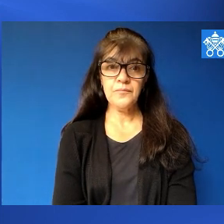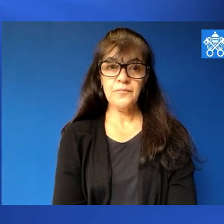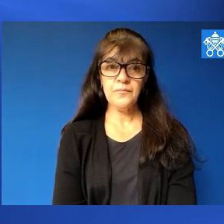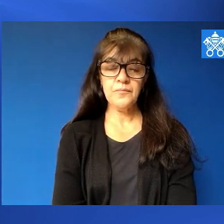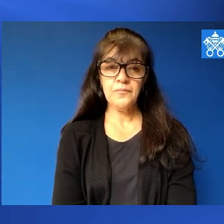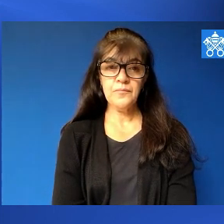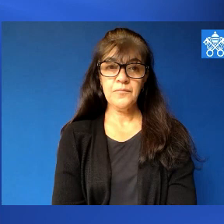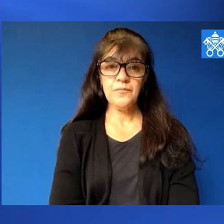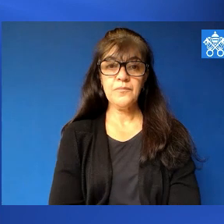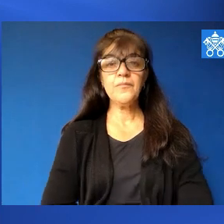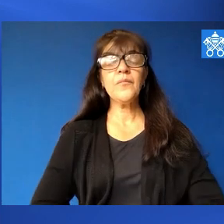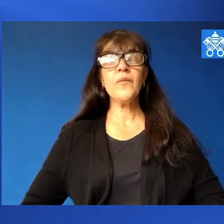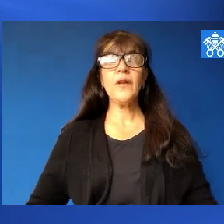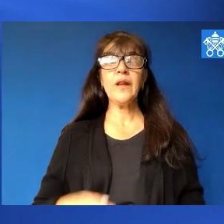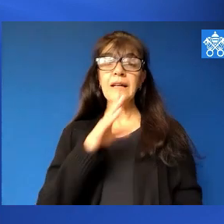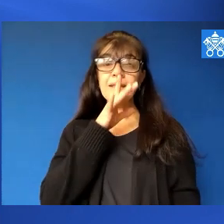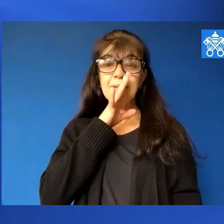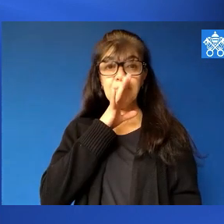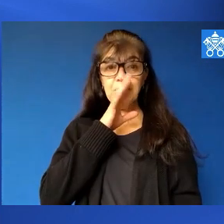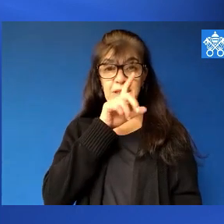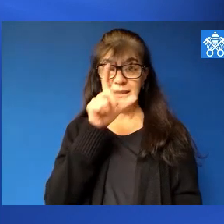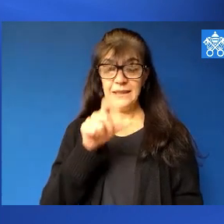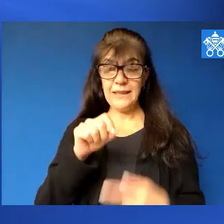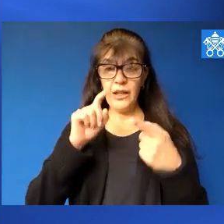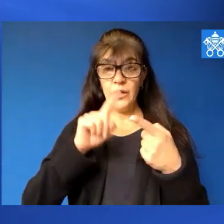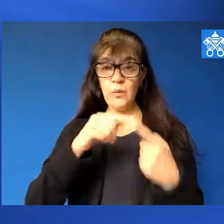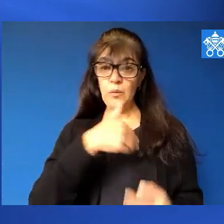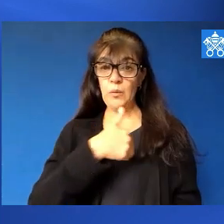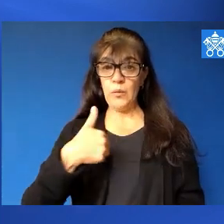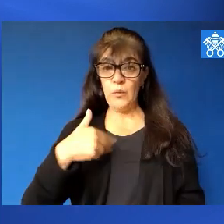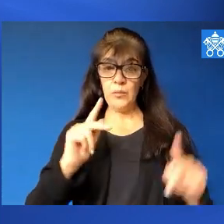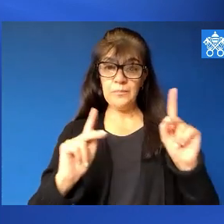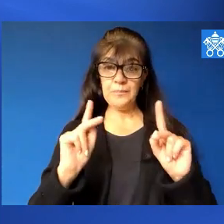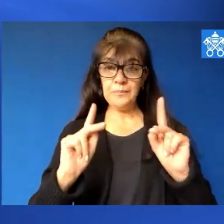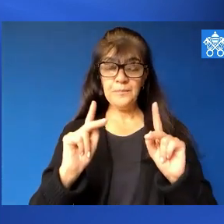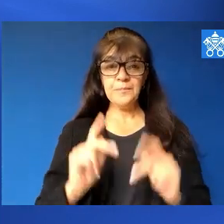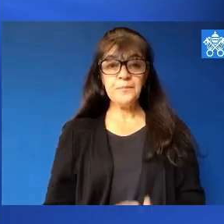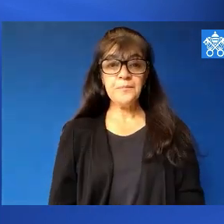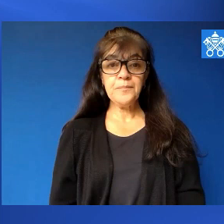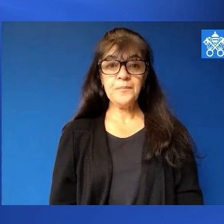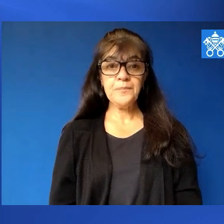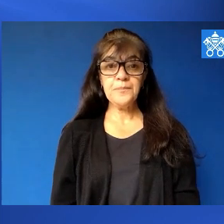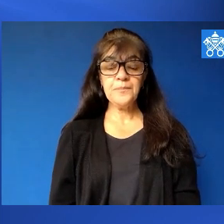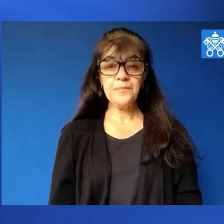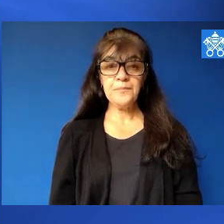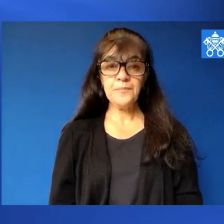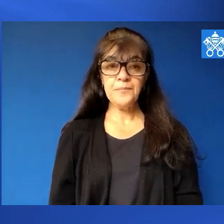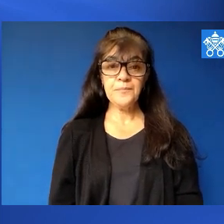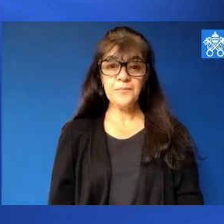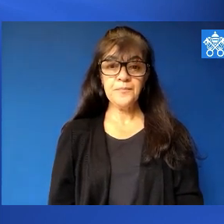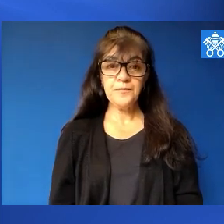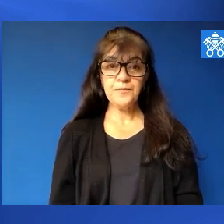włoskim. Saluto cordialmente i Polacchi, in particolare i dirigenti, i funzionari e i capellani del